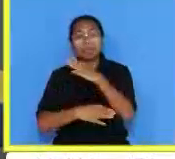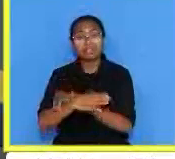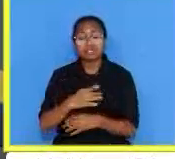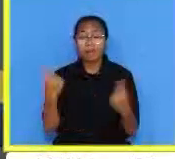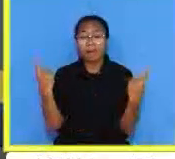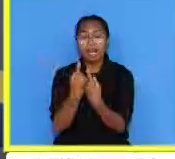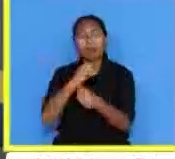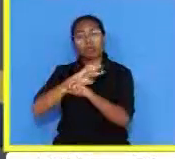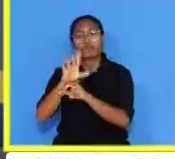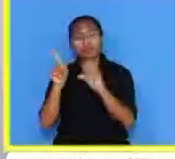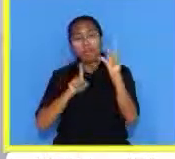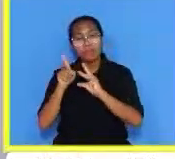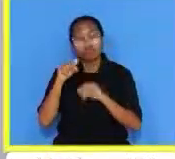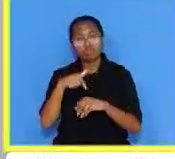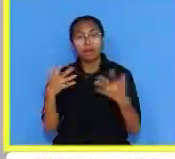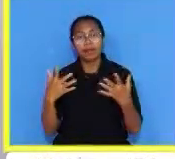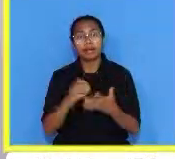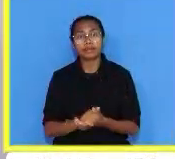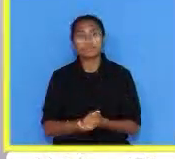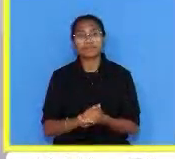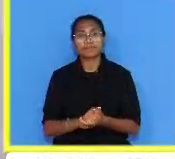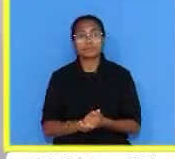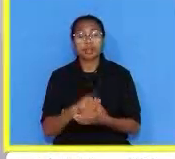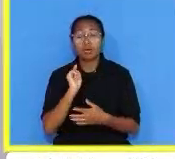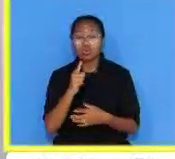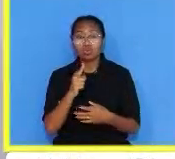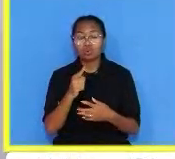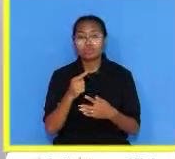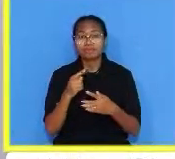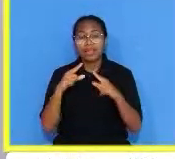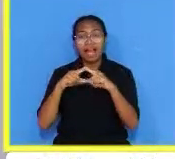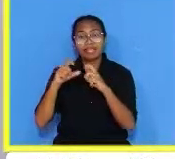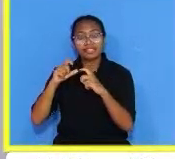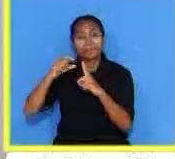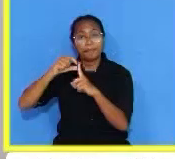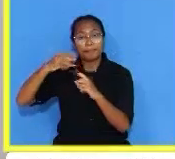COVID-19? Iya, kalau untuk aspek kesehatan sendiri,